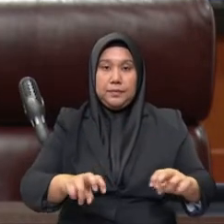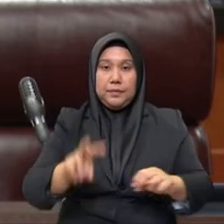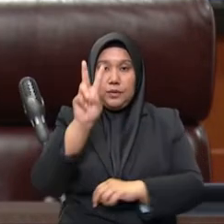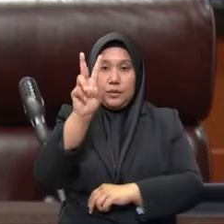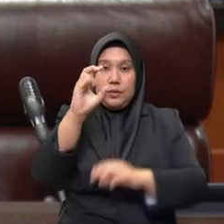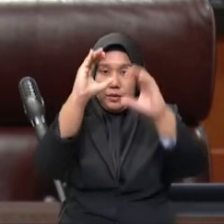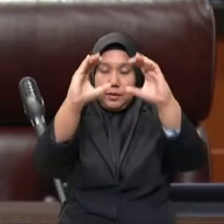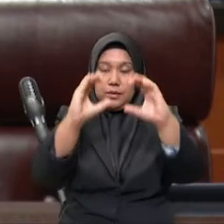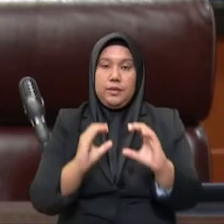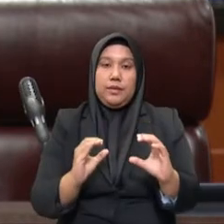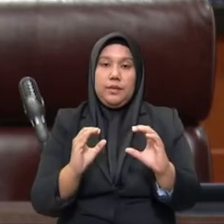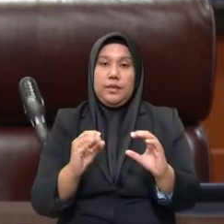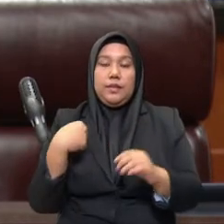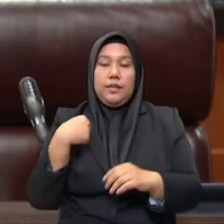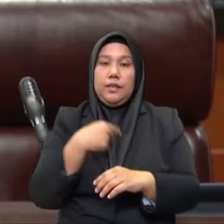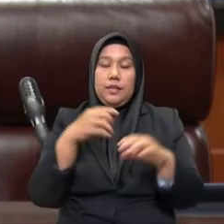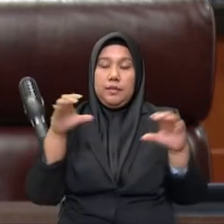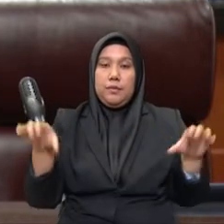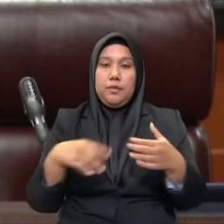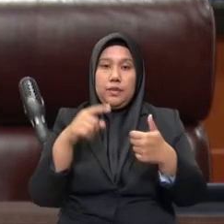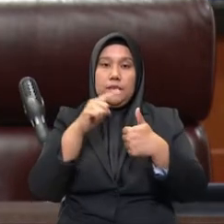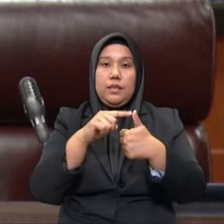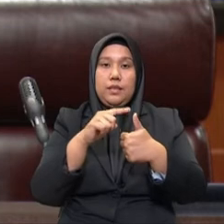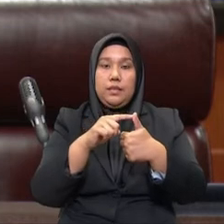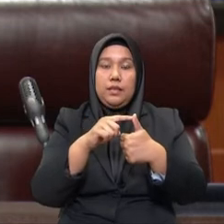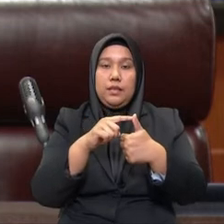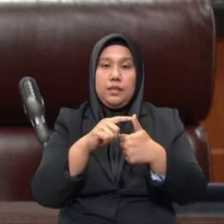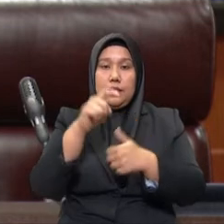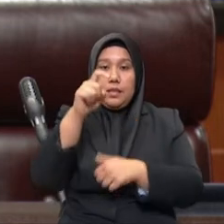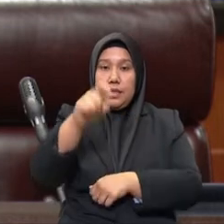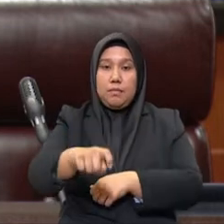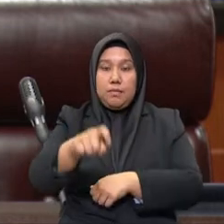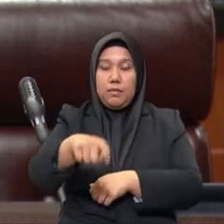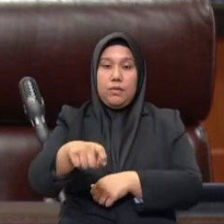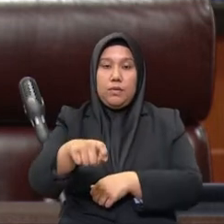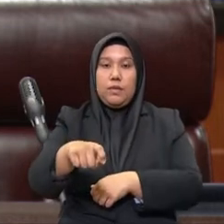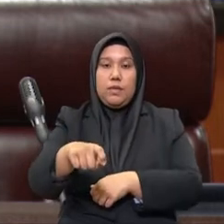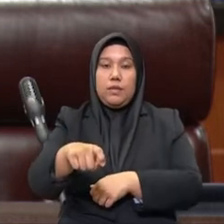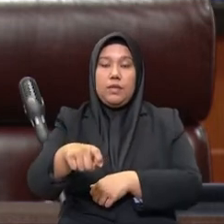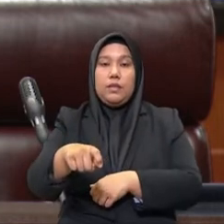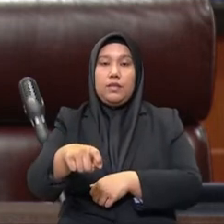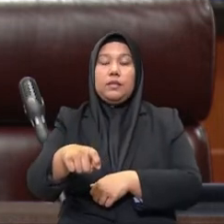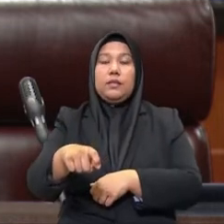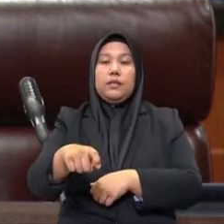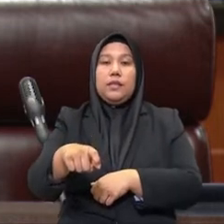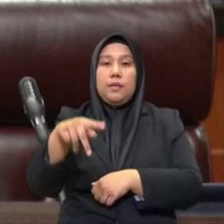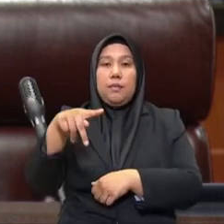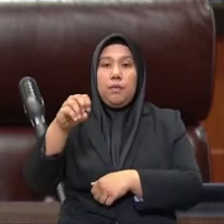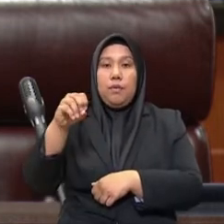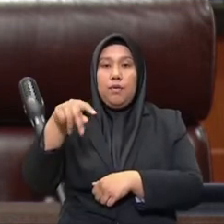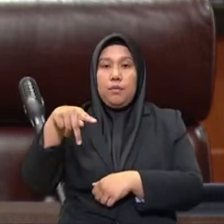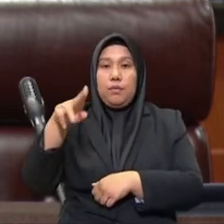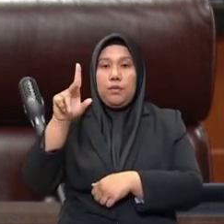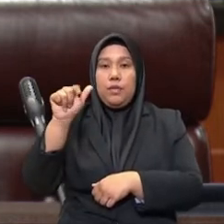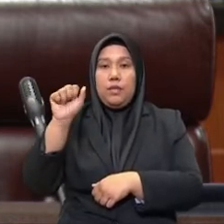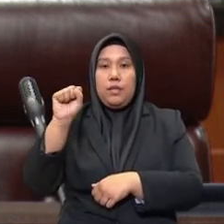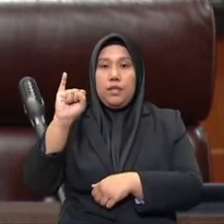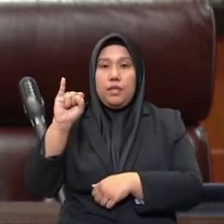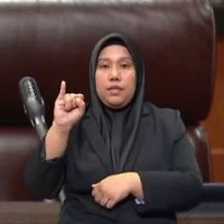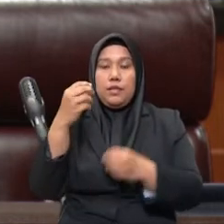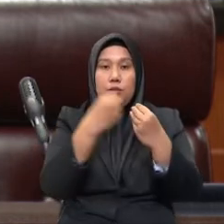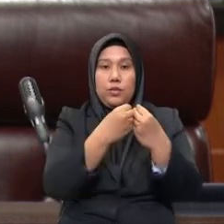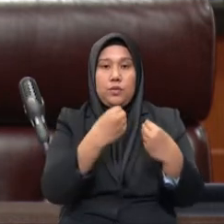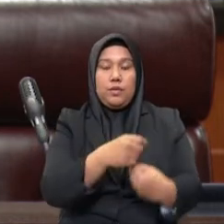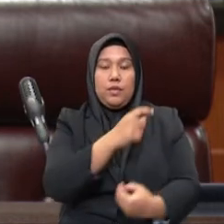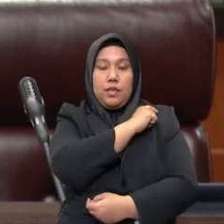kaedah yang kita buat, iaitu satu keperluan populasi, population needs. Yang ini merujuk kepada jumlah